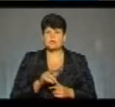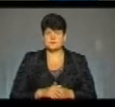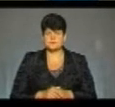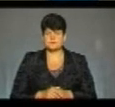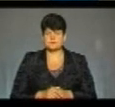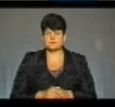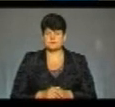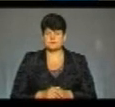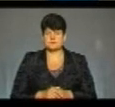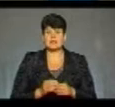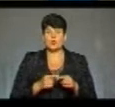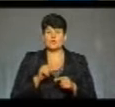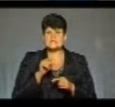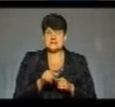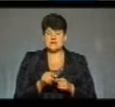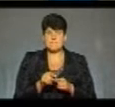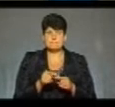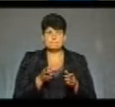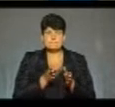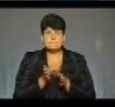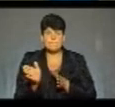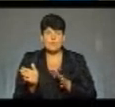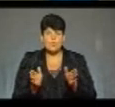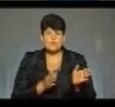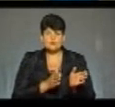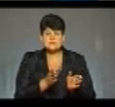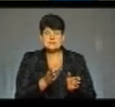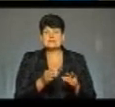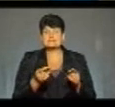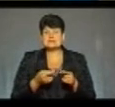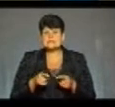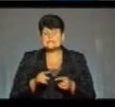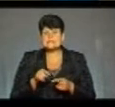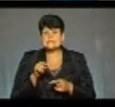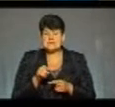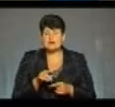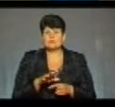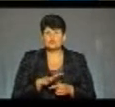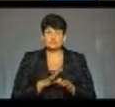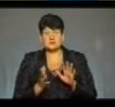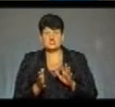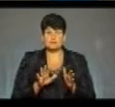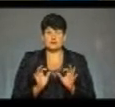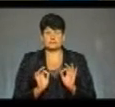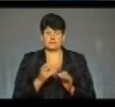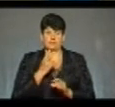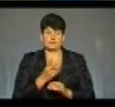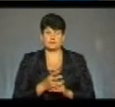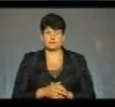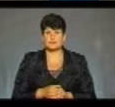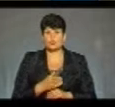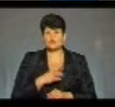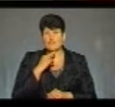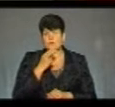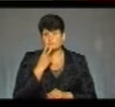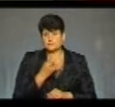відповідно, оця полюсність, різновекторність вже стала більш-менш очевидною. І також хочу звернути